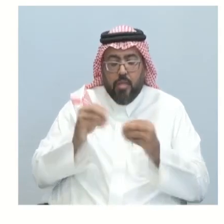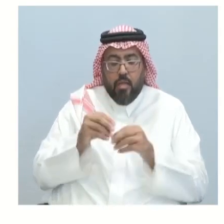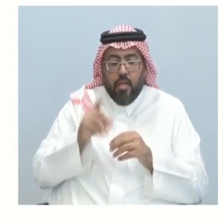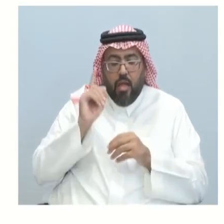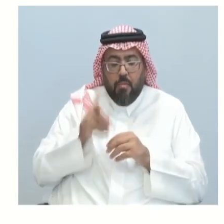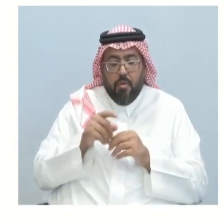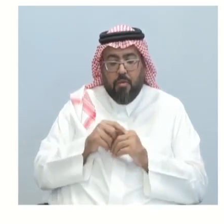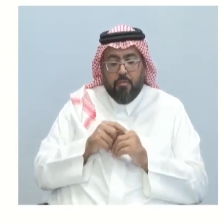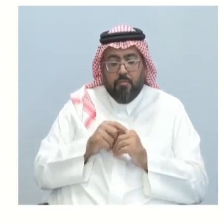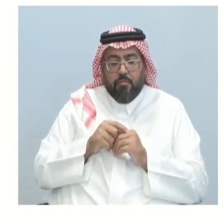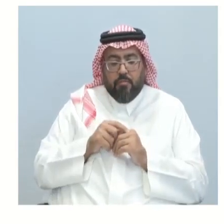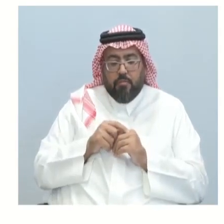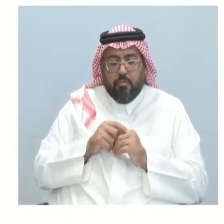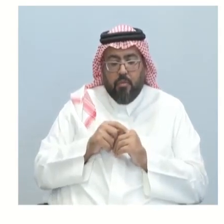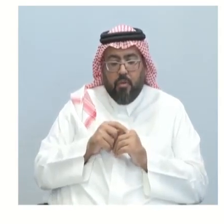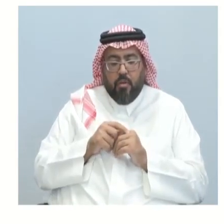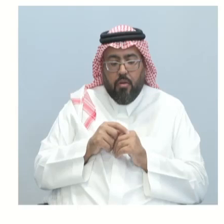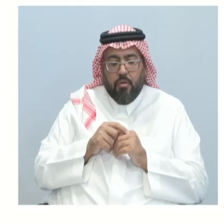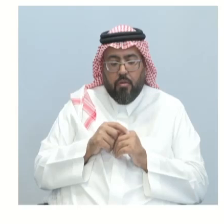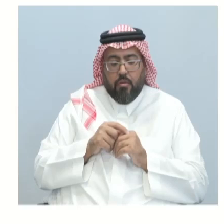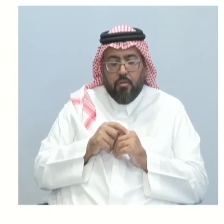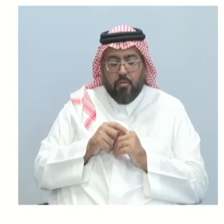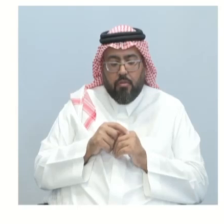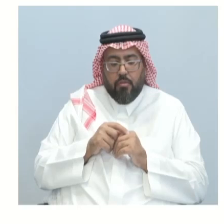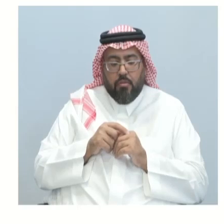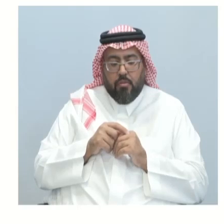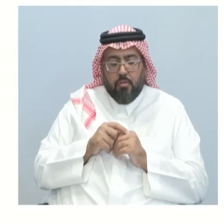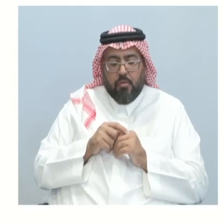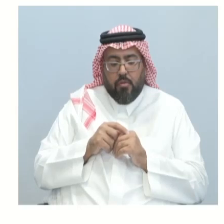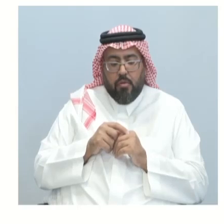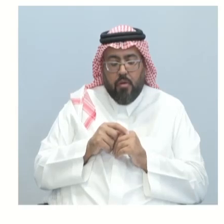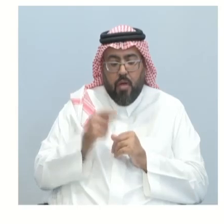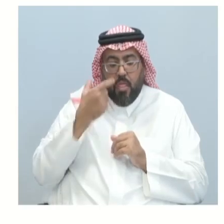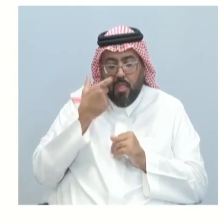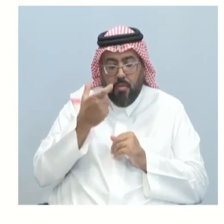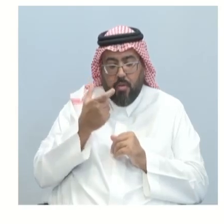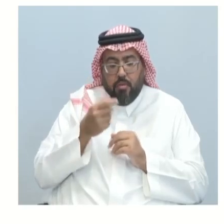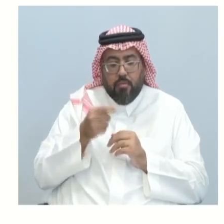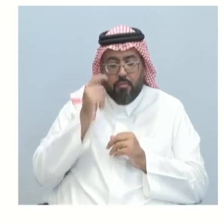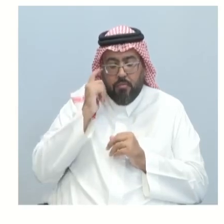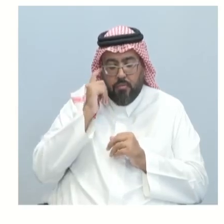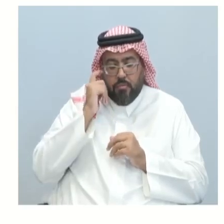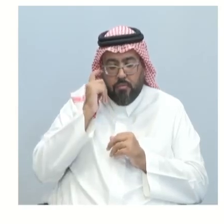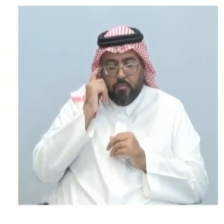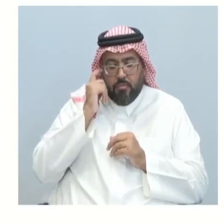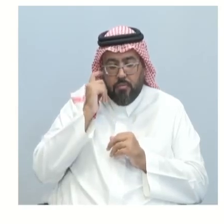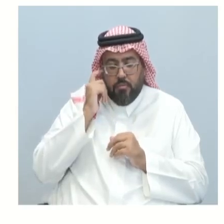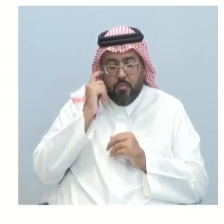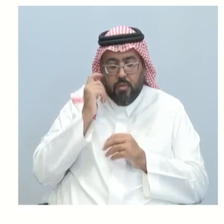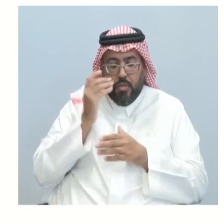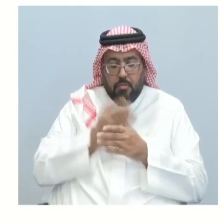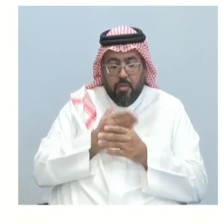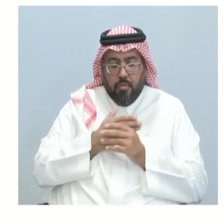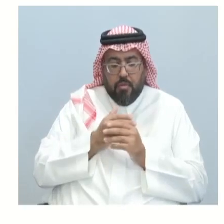بذلك نعم انتبهوا جيدا هذا ايضا من